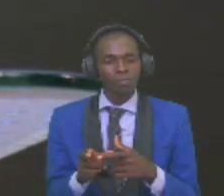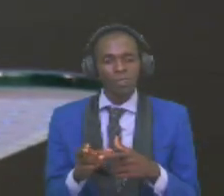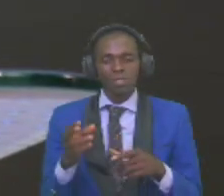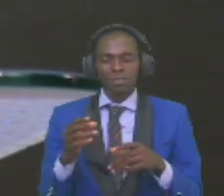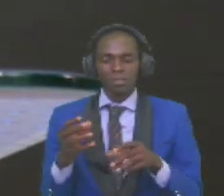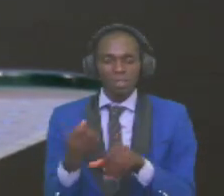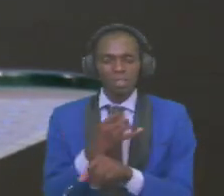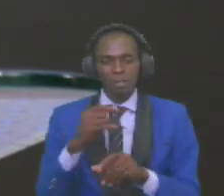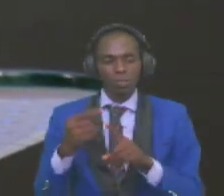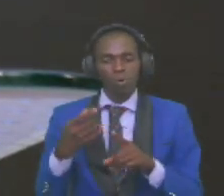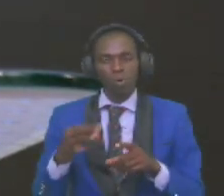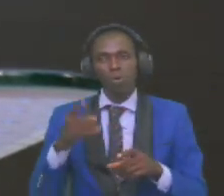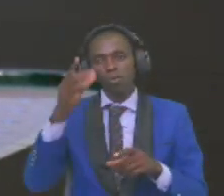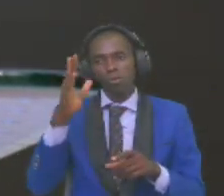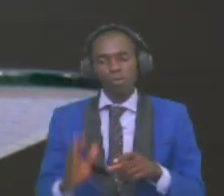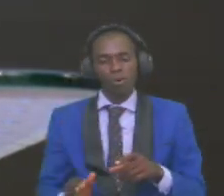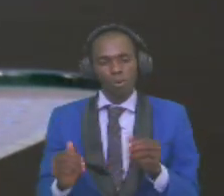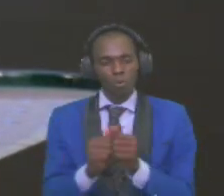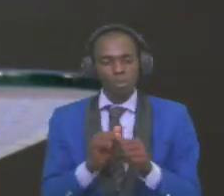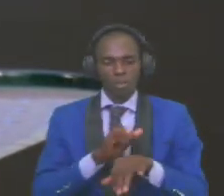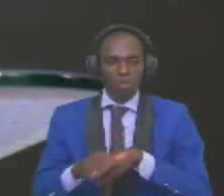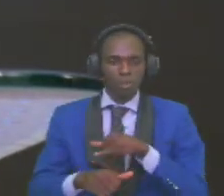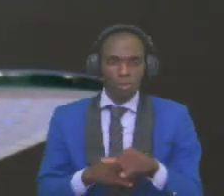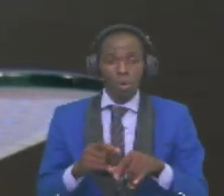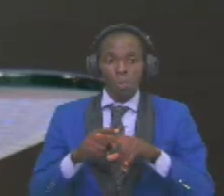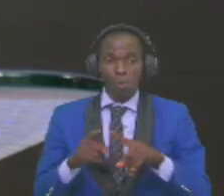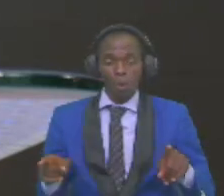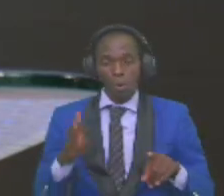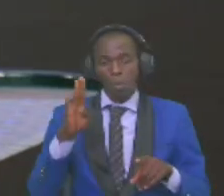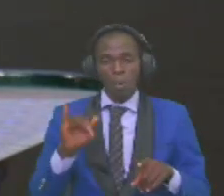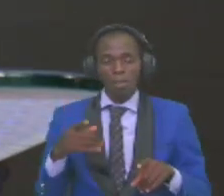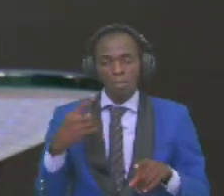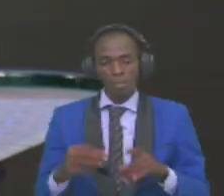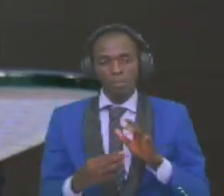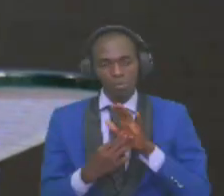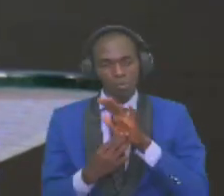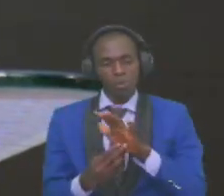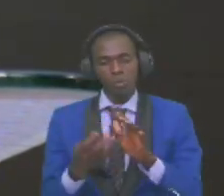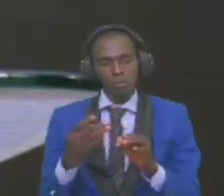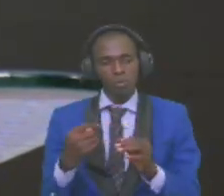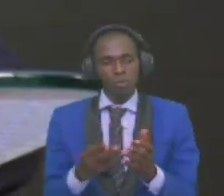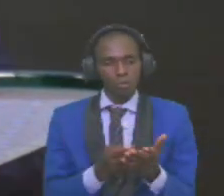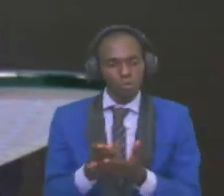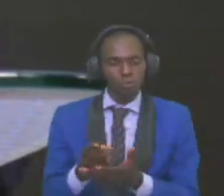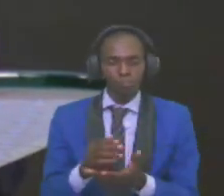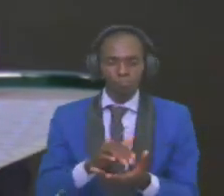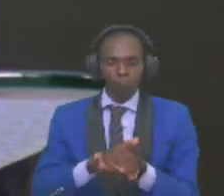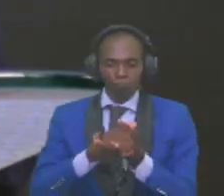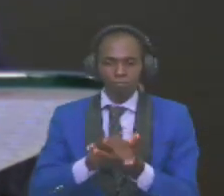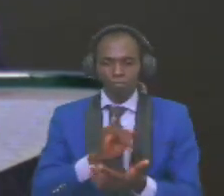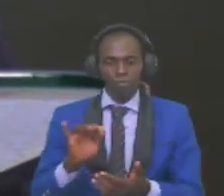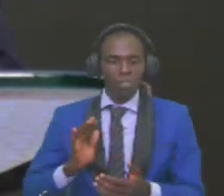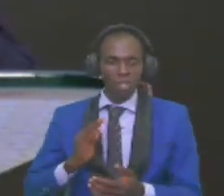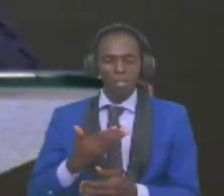conduite à dieu et nous n'attirons point la parole de dieu mais a publié la vérité nous recommande on